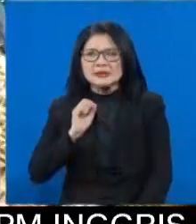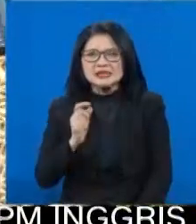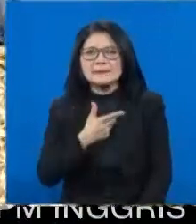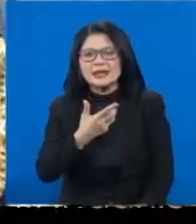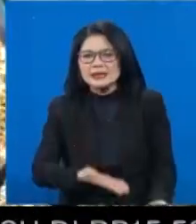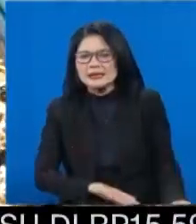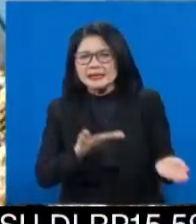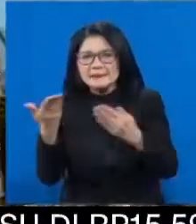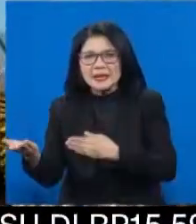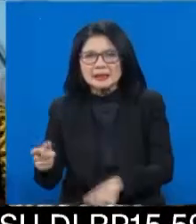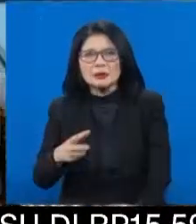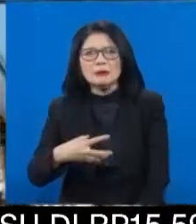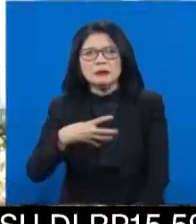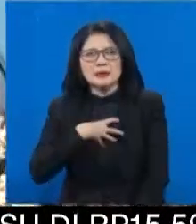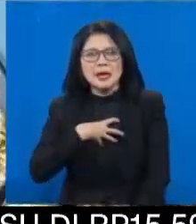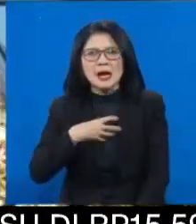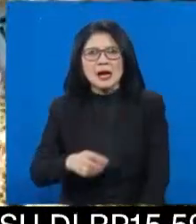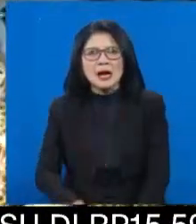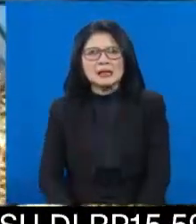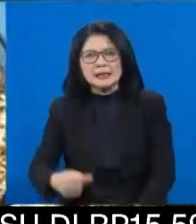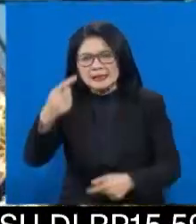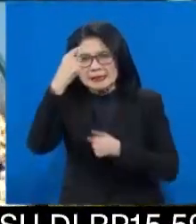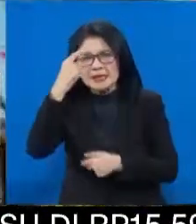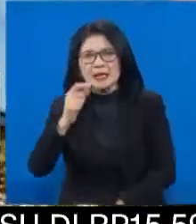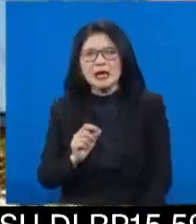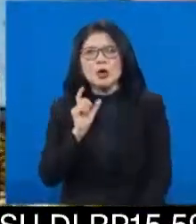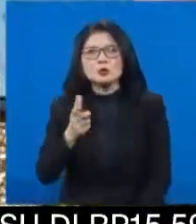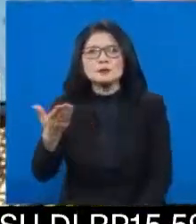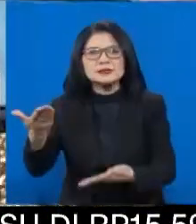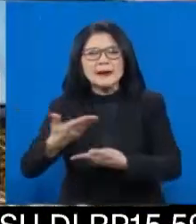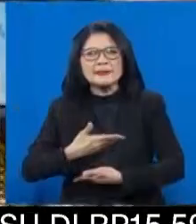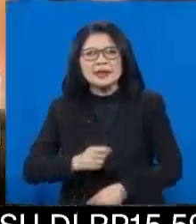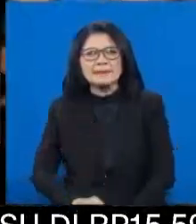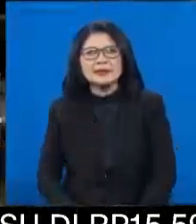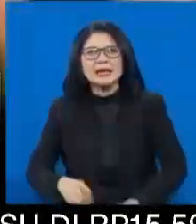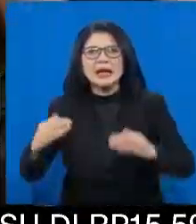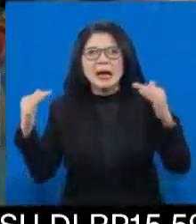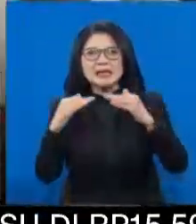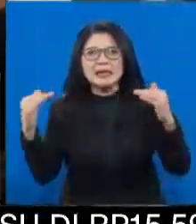dan itu adalah hak daripada tersangka untuk bisa mendapatkan secepatnya keadilan.